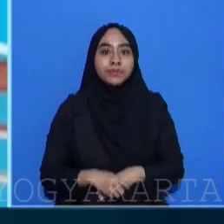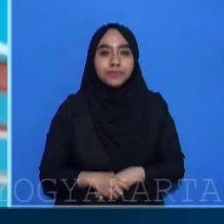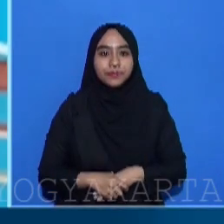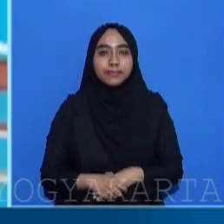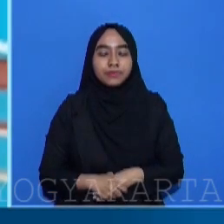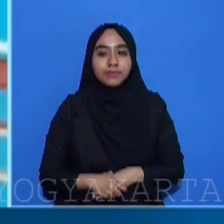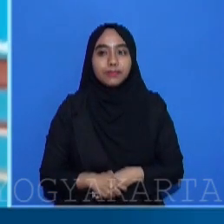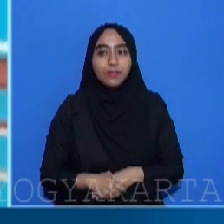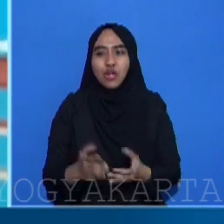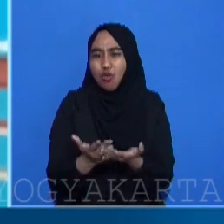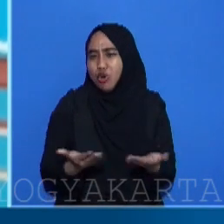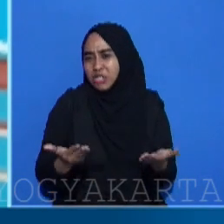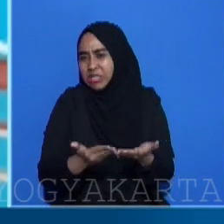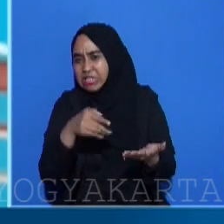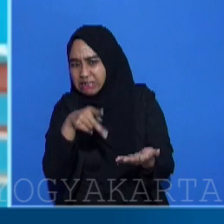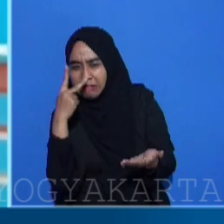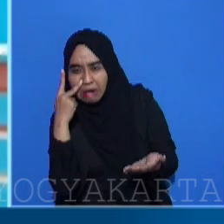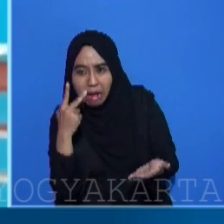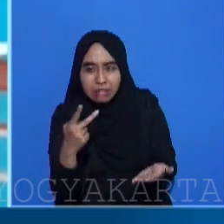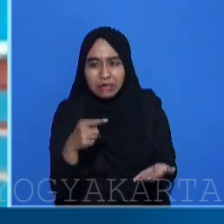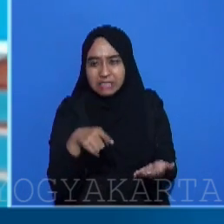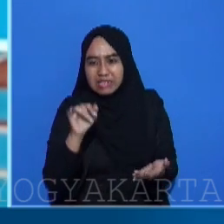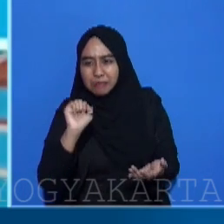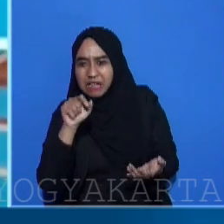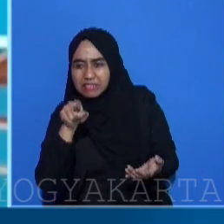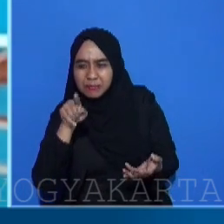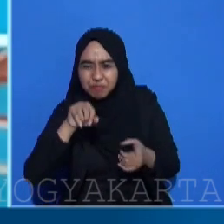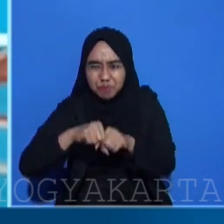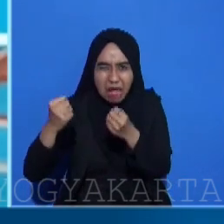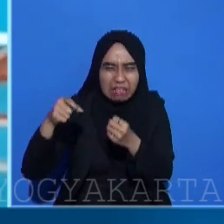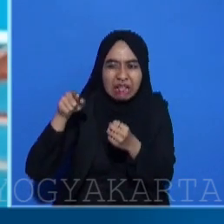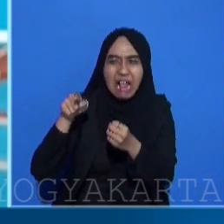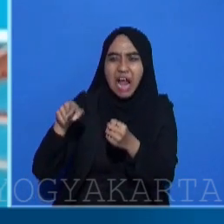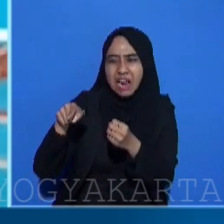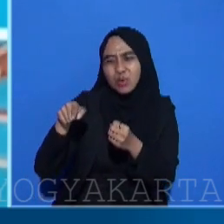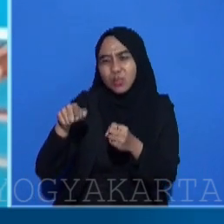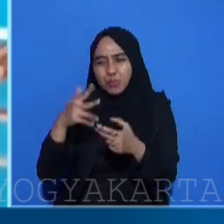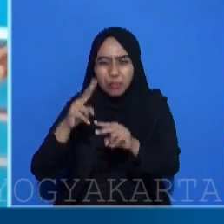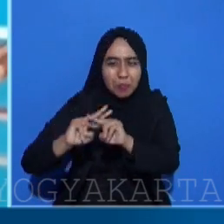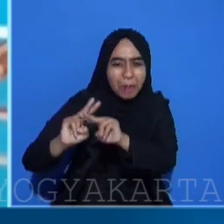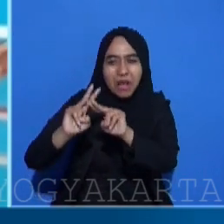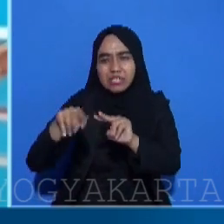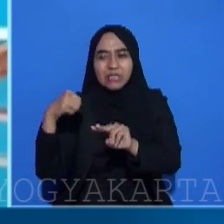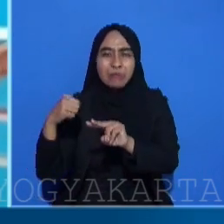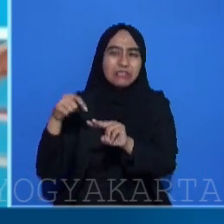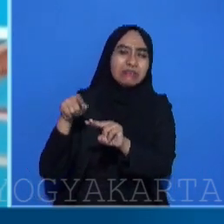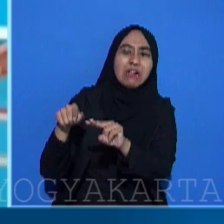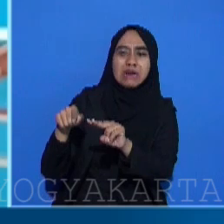kondisinya itu sebelah sana itu udah Patah Jadi udah tidak mungkin untuk